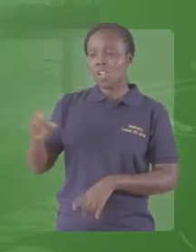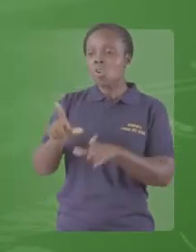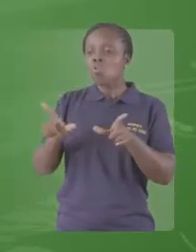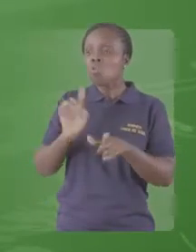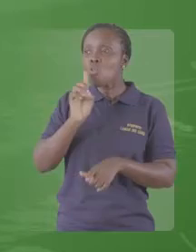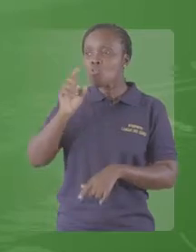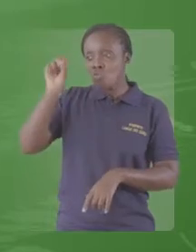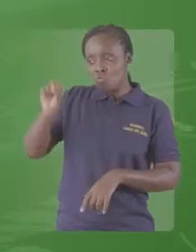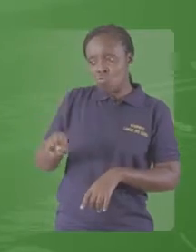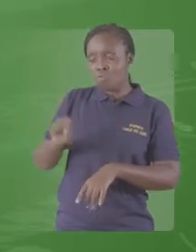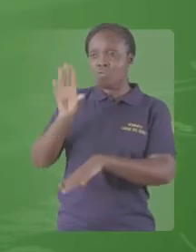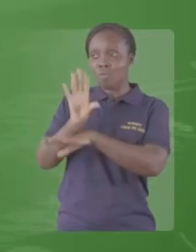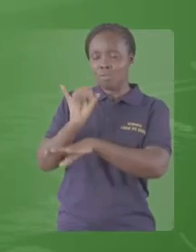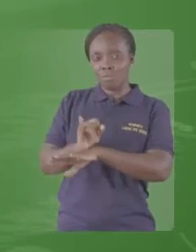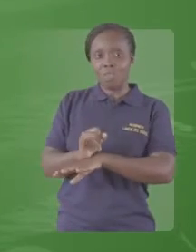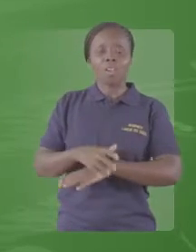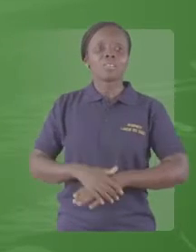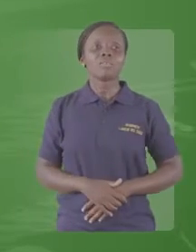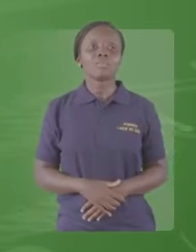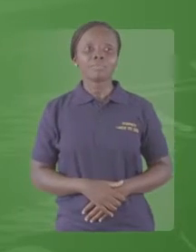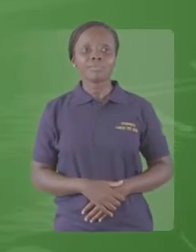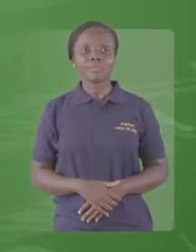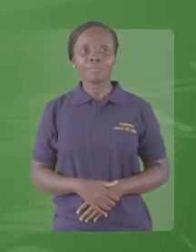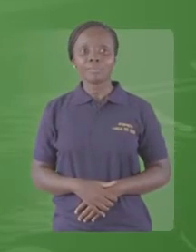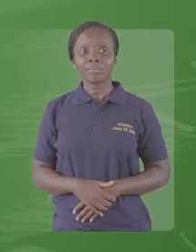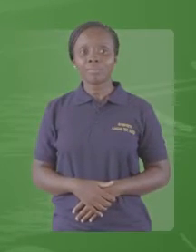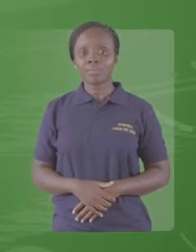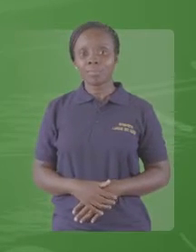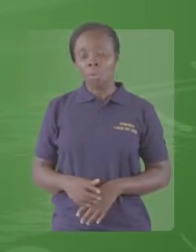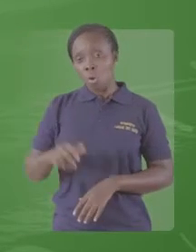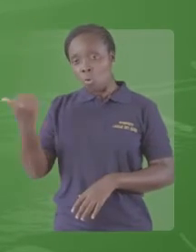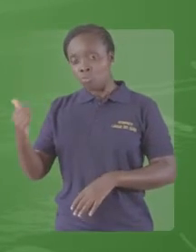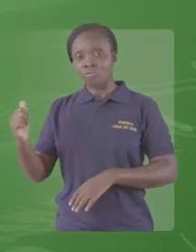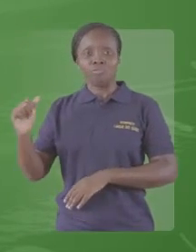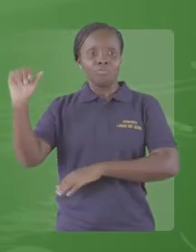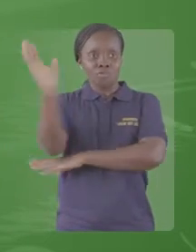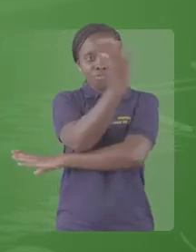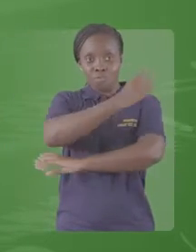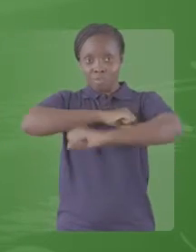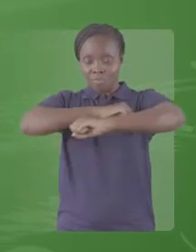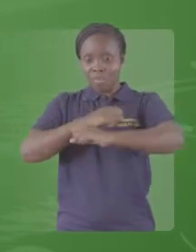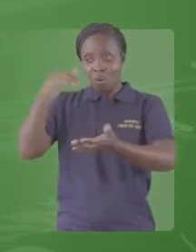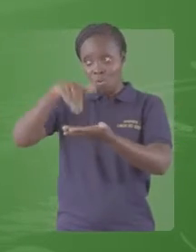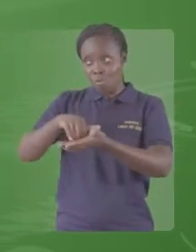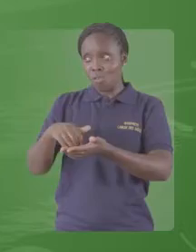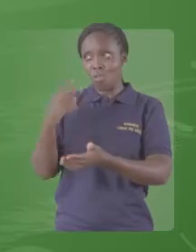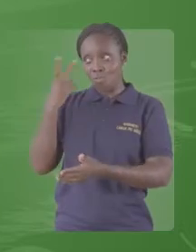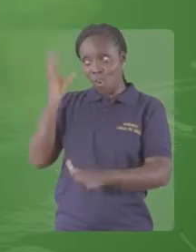pays. Comme parc, nous avons comme